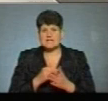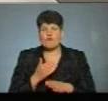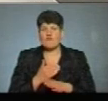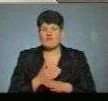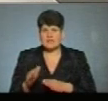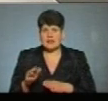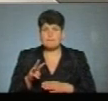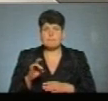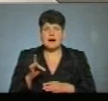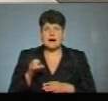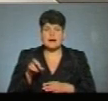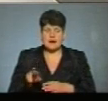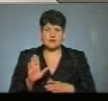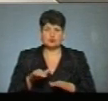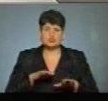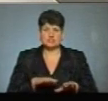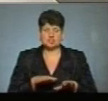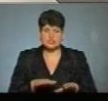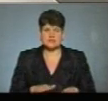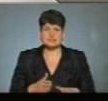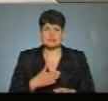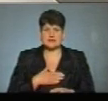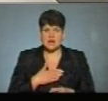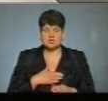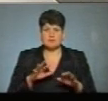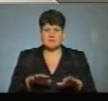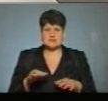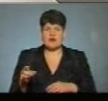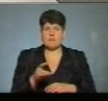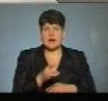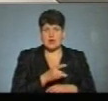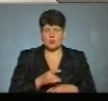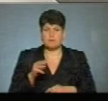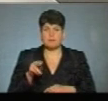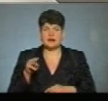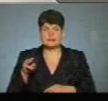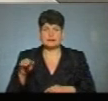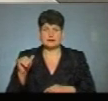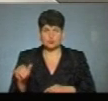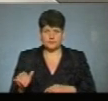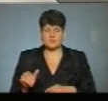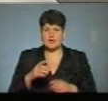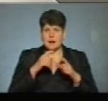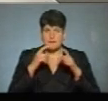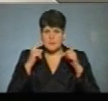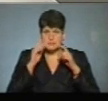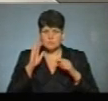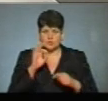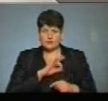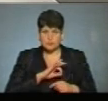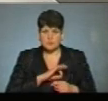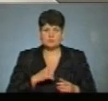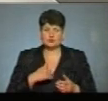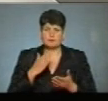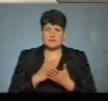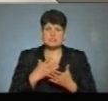з фонду держрезерву виділяється марля, яка буде шитися нашими місцевими районними ПТУ, маски будуть